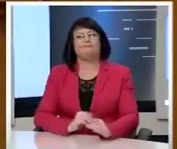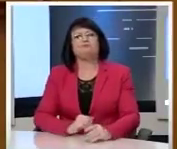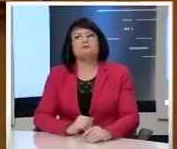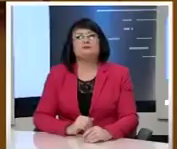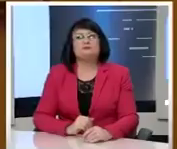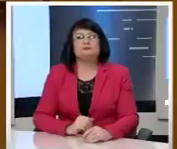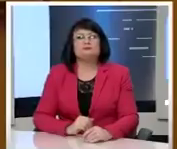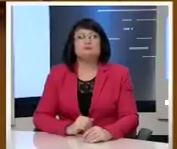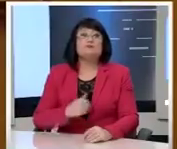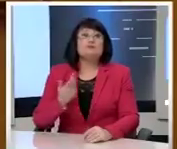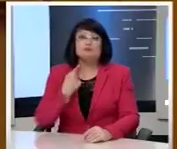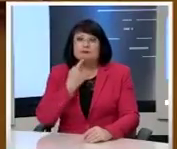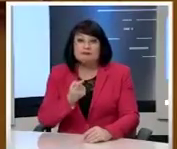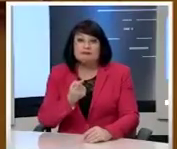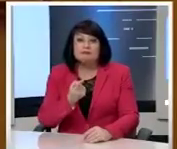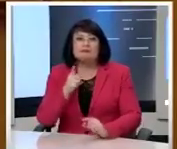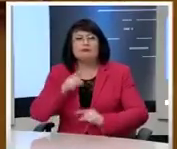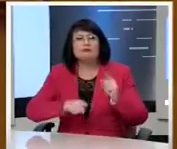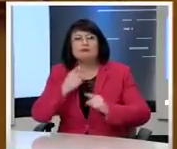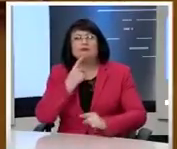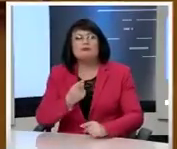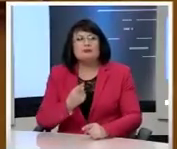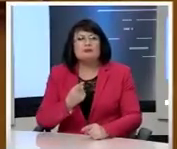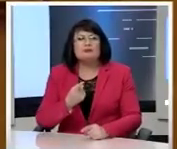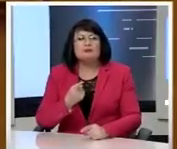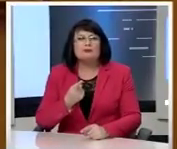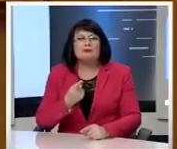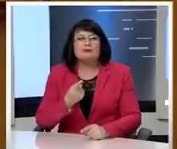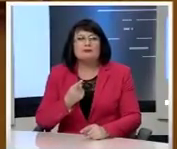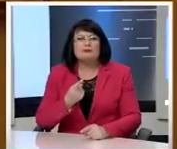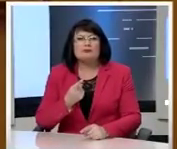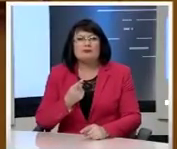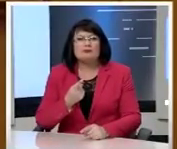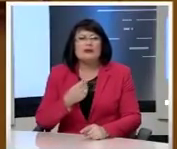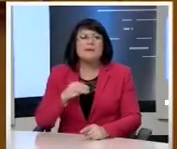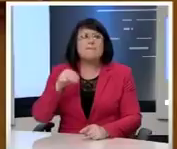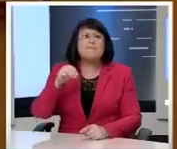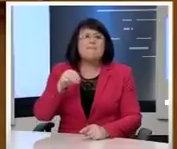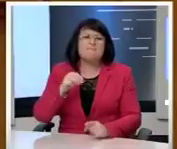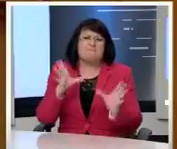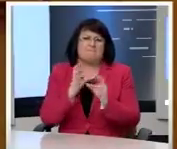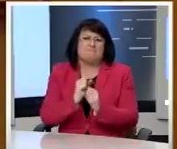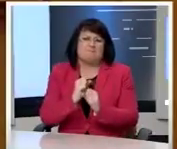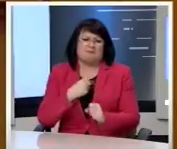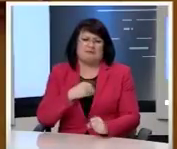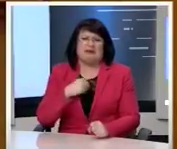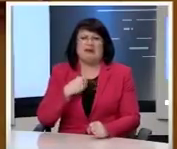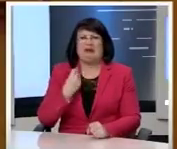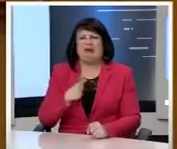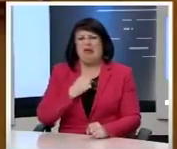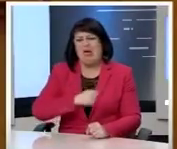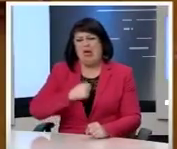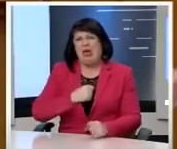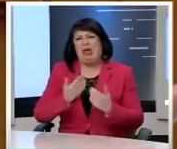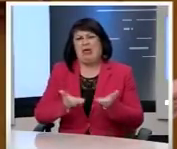Προσανατόλιζε τη συζήτηση σε κάτι που ορισμένοι το ονομάζουν μιζεραμπιλισμό. Και όποιος δεν κατανοεί τη λέξη αυτή, τι θα